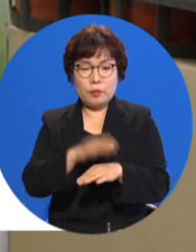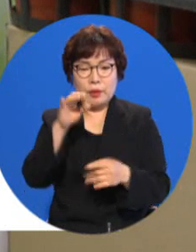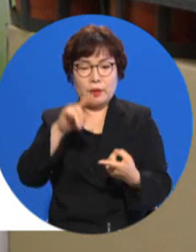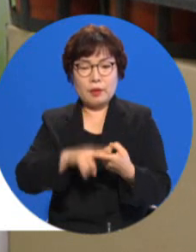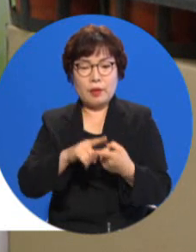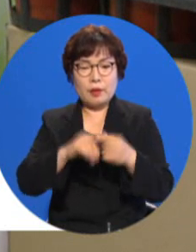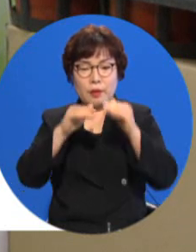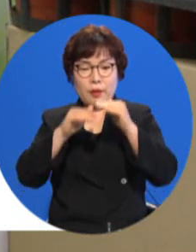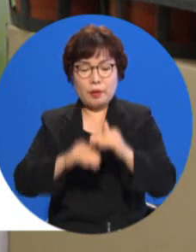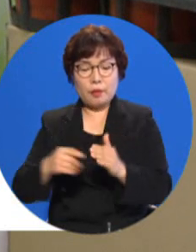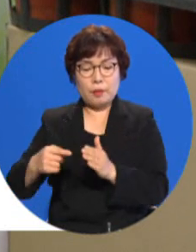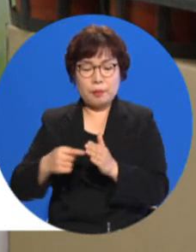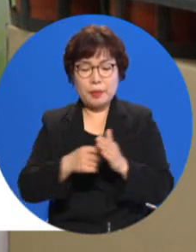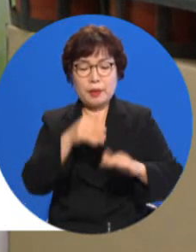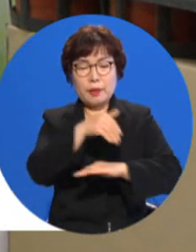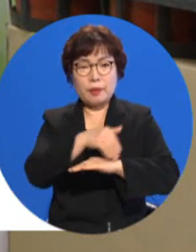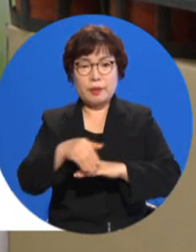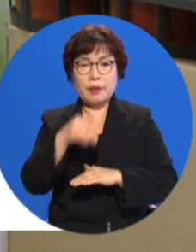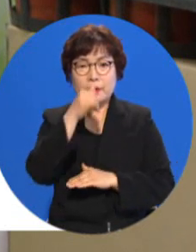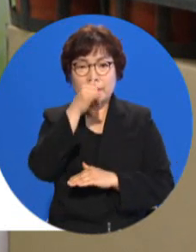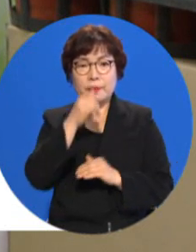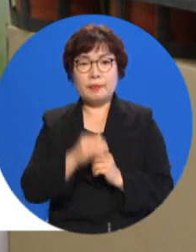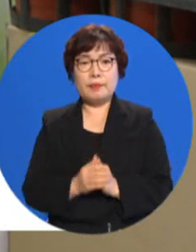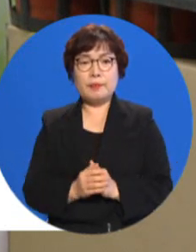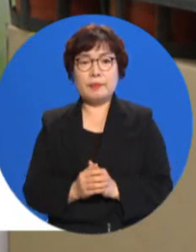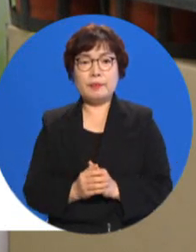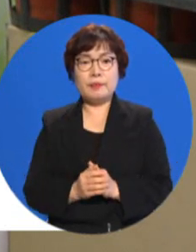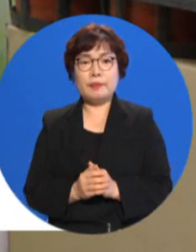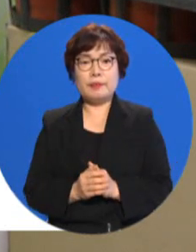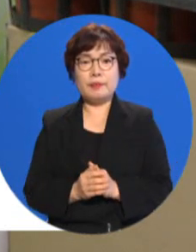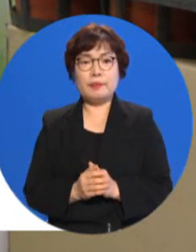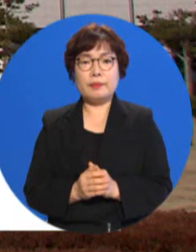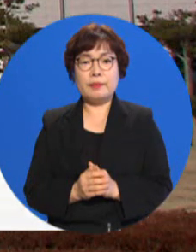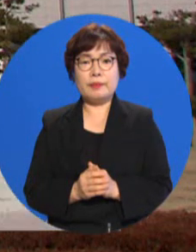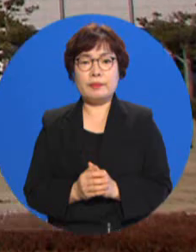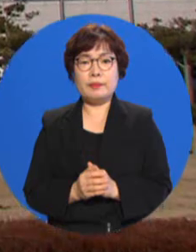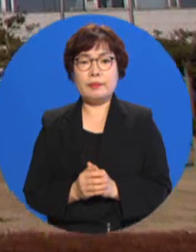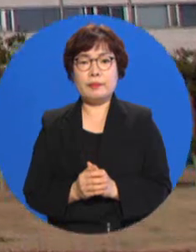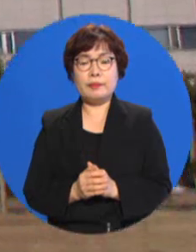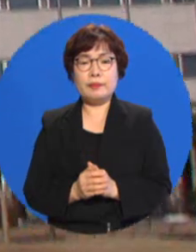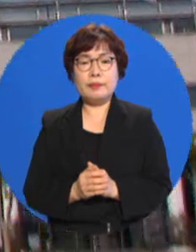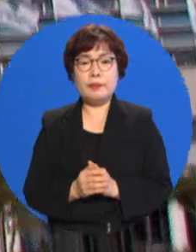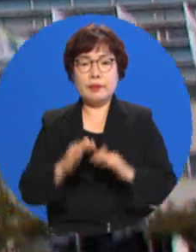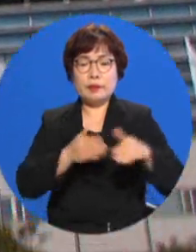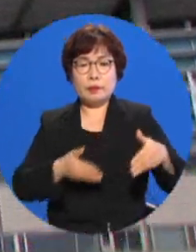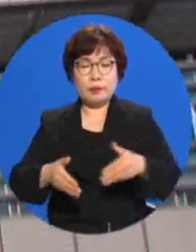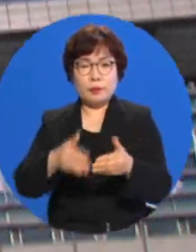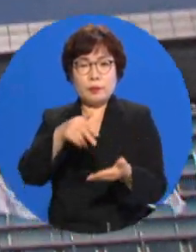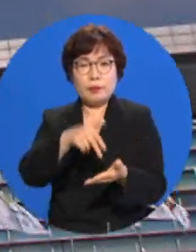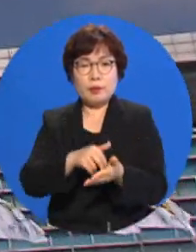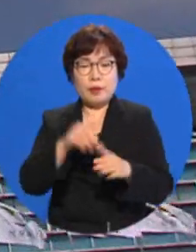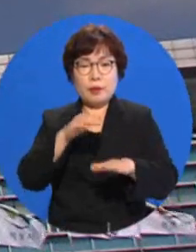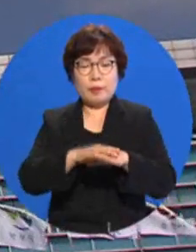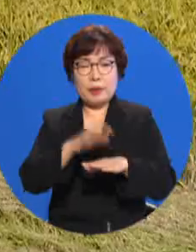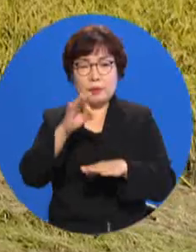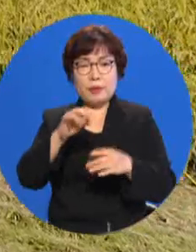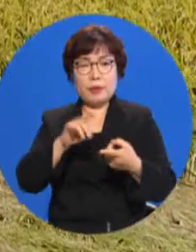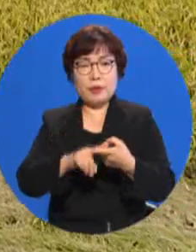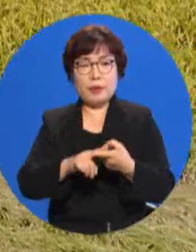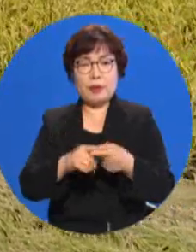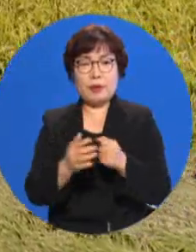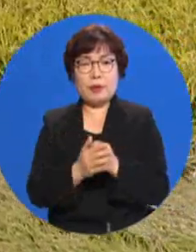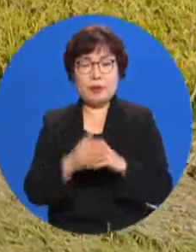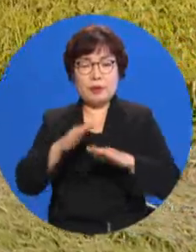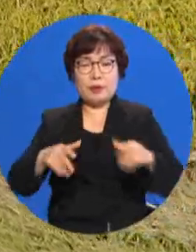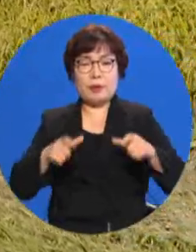이제 본격적으로 농민수당 관련해서 이제 추진하려고 하고 있습니다. 한편 전라남도는 농민수당을 포함한